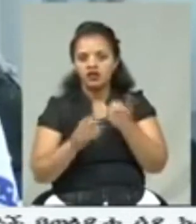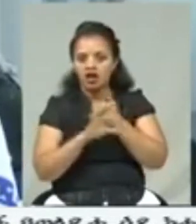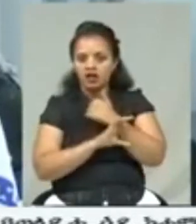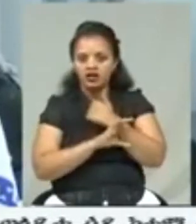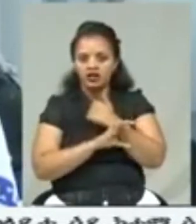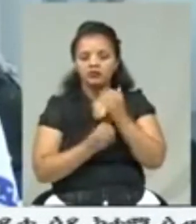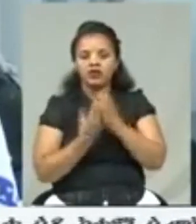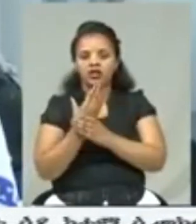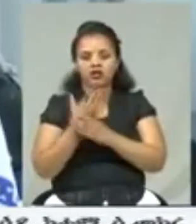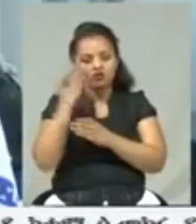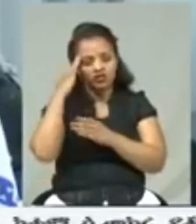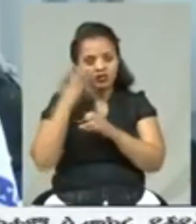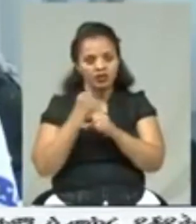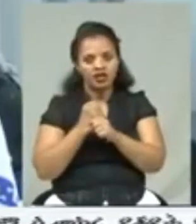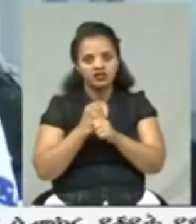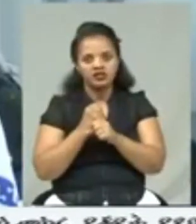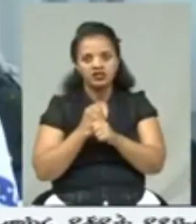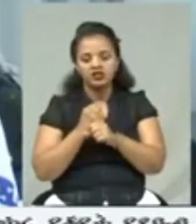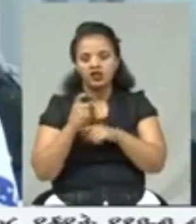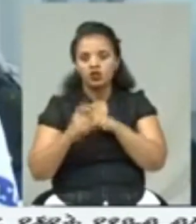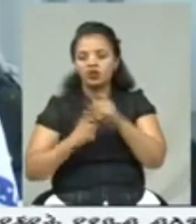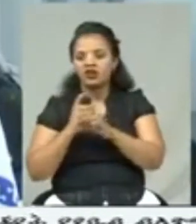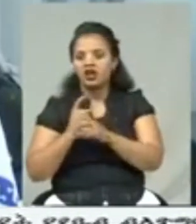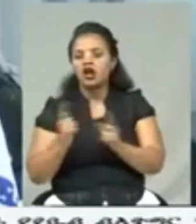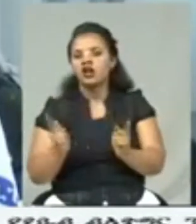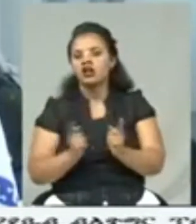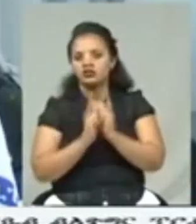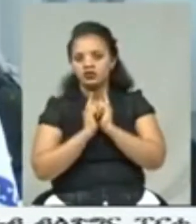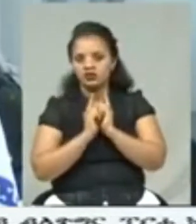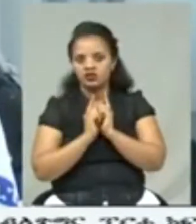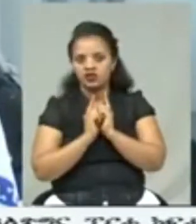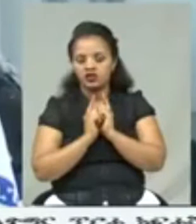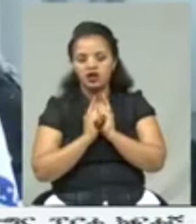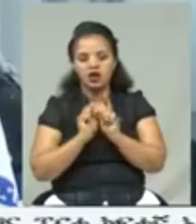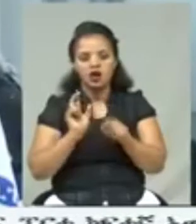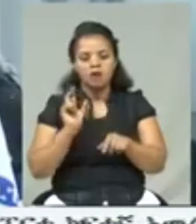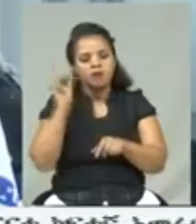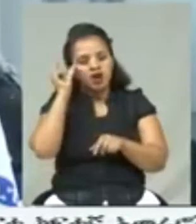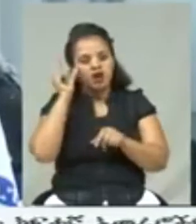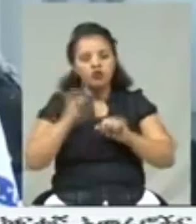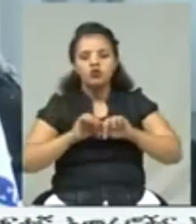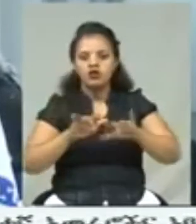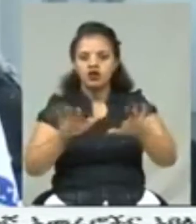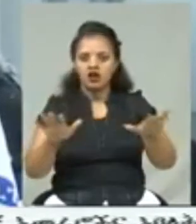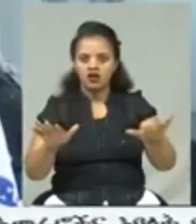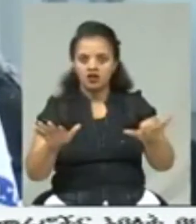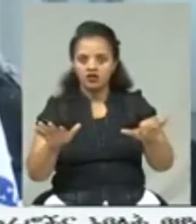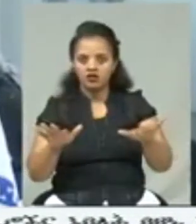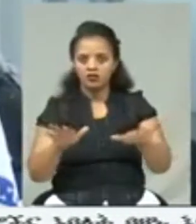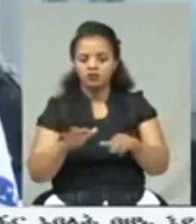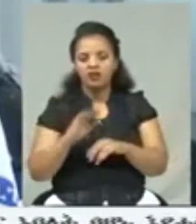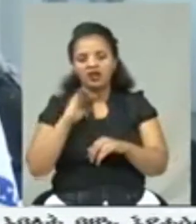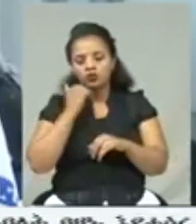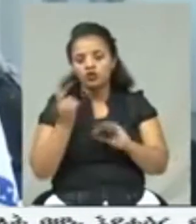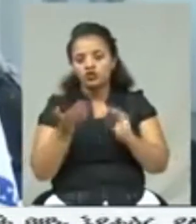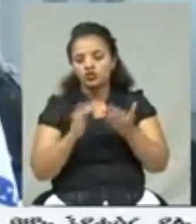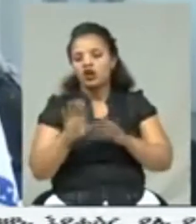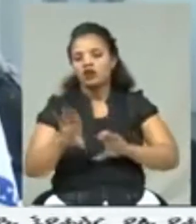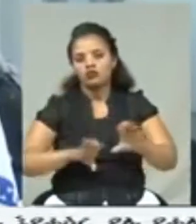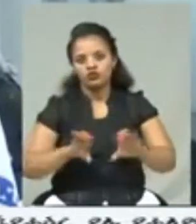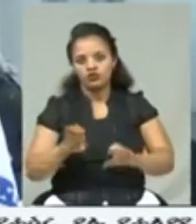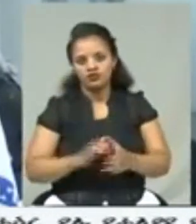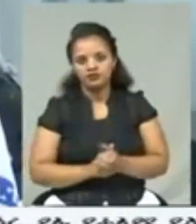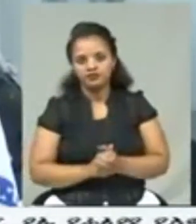ይልቅ ከግሎባላይዜሽን የተነሳ ባጋጠሙ የባህል ወረራ ለሀገራዊ ስልቶች ባይተዋር እንዲሆን